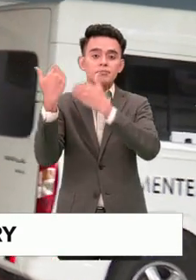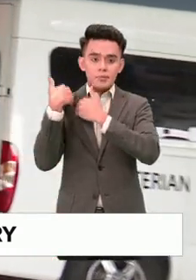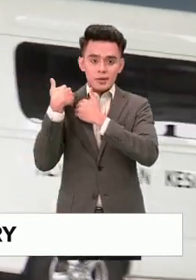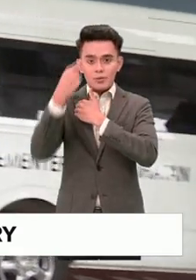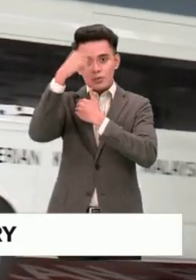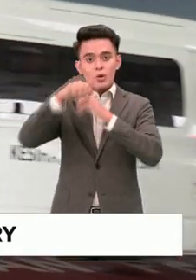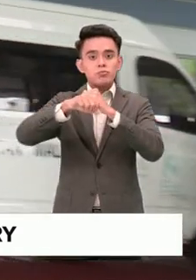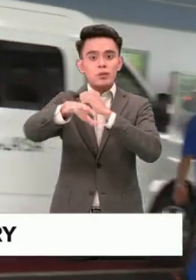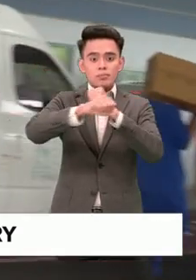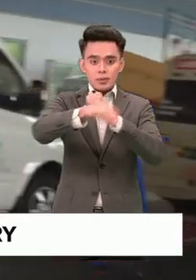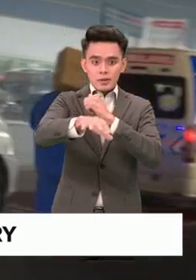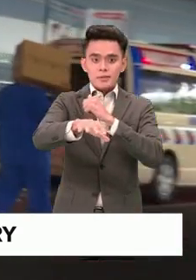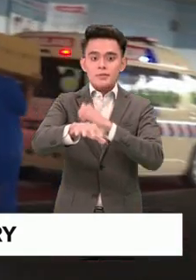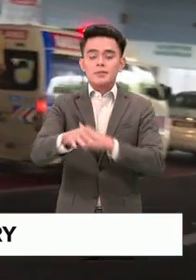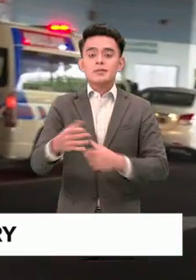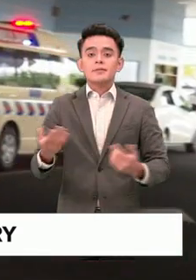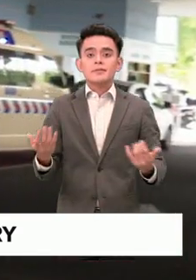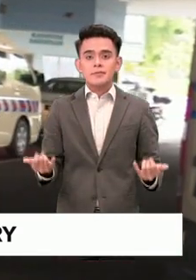manifestasi